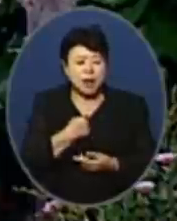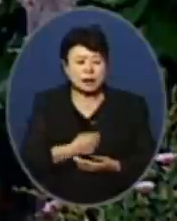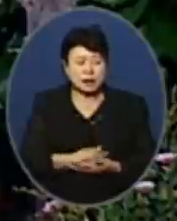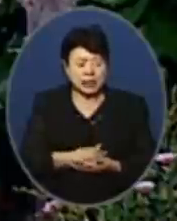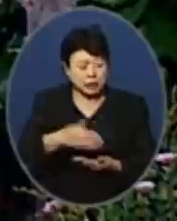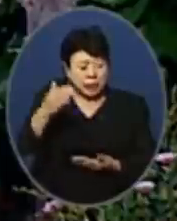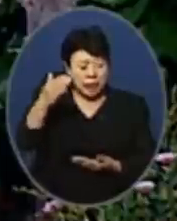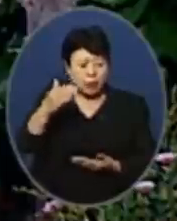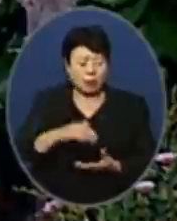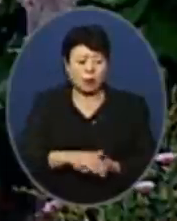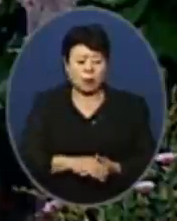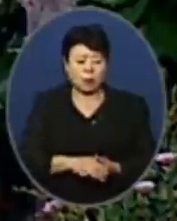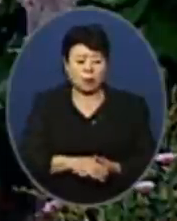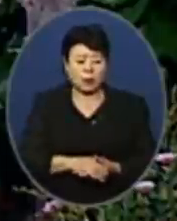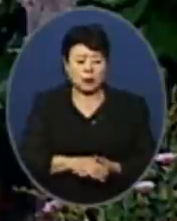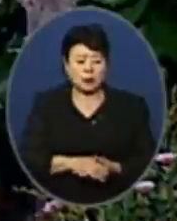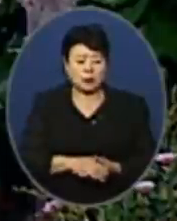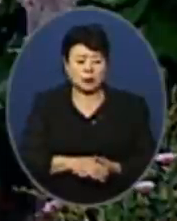하락세를 보였고